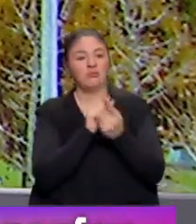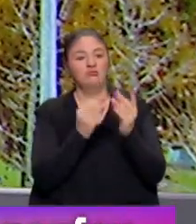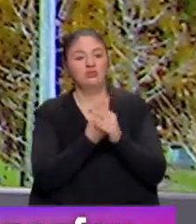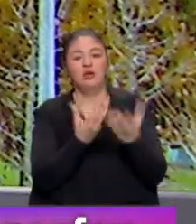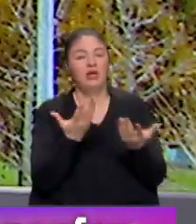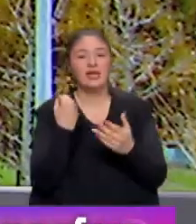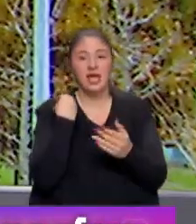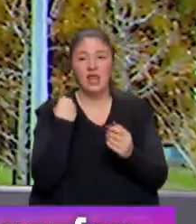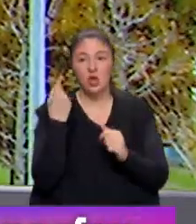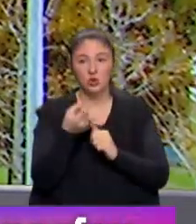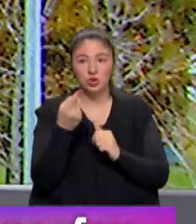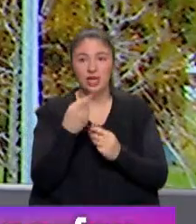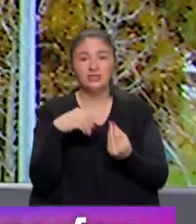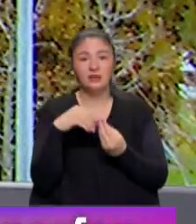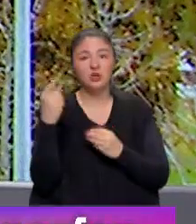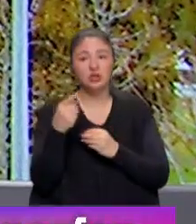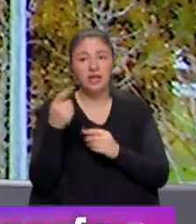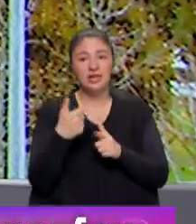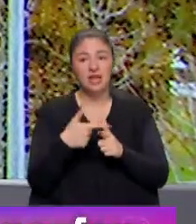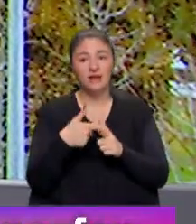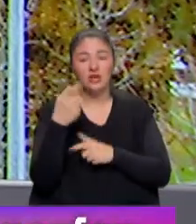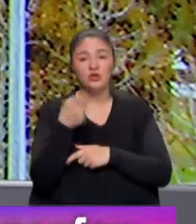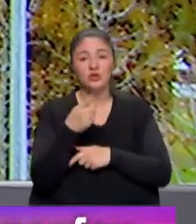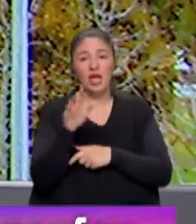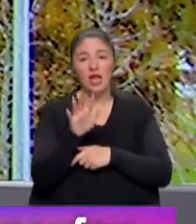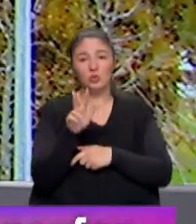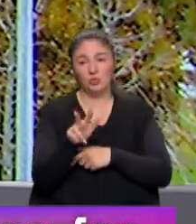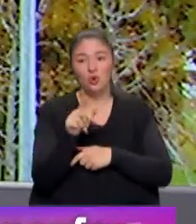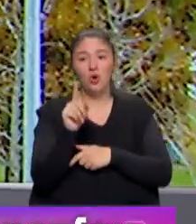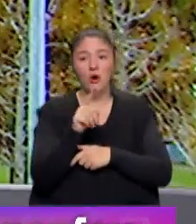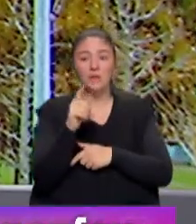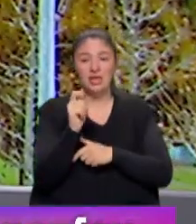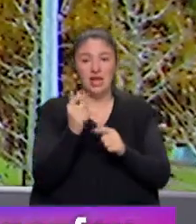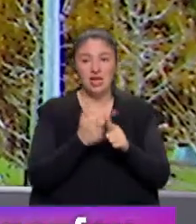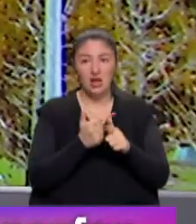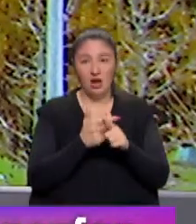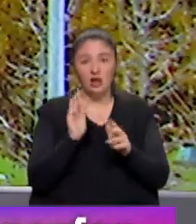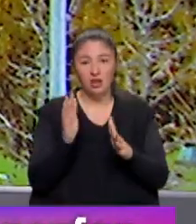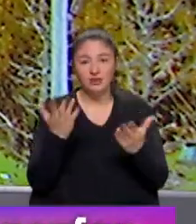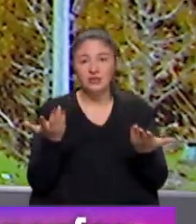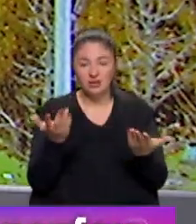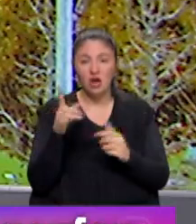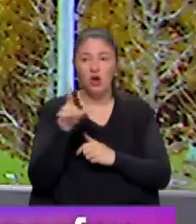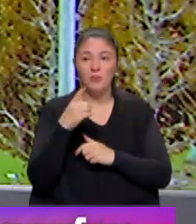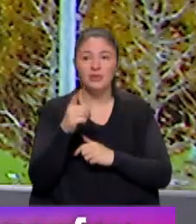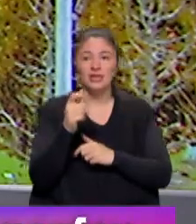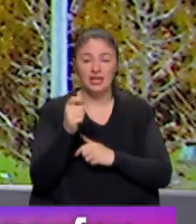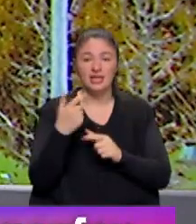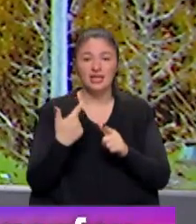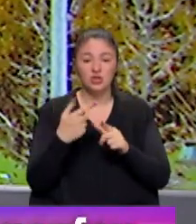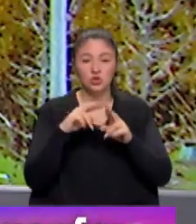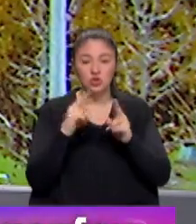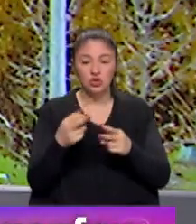çıkan yeni oran, zam oranı kirada %53. 10 bin liralık kira kaldıysa